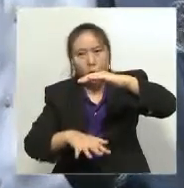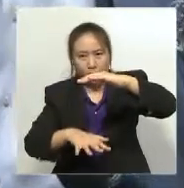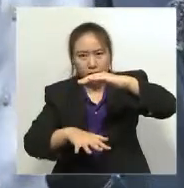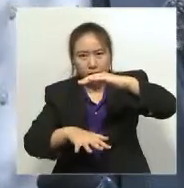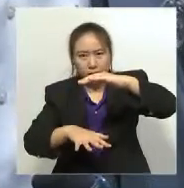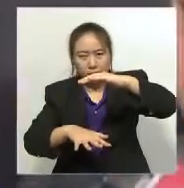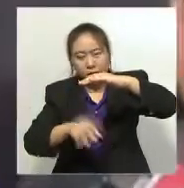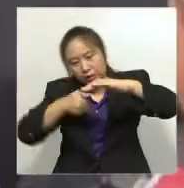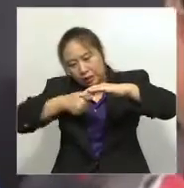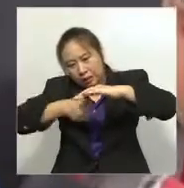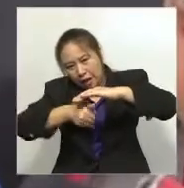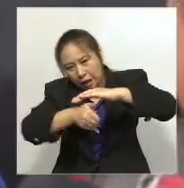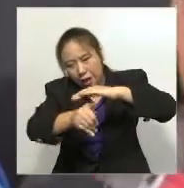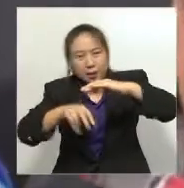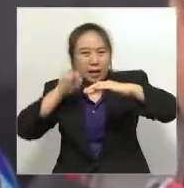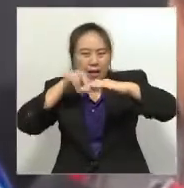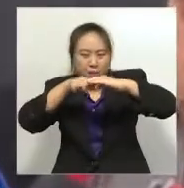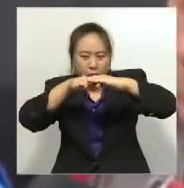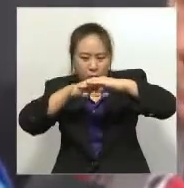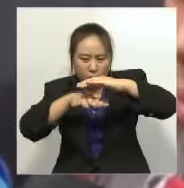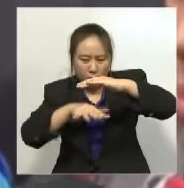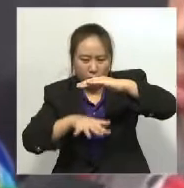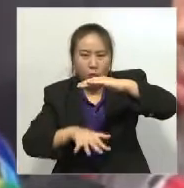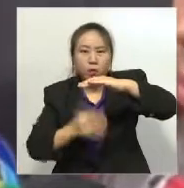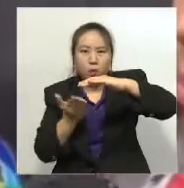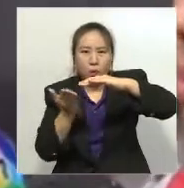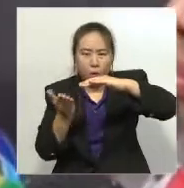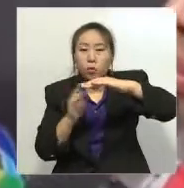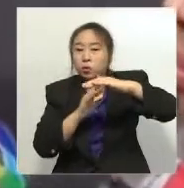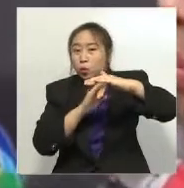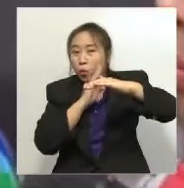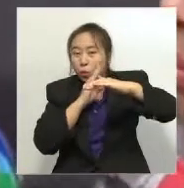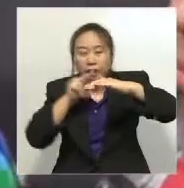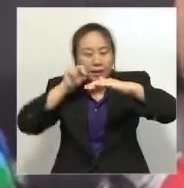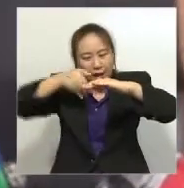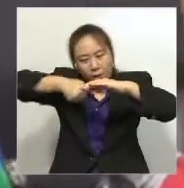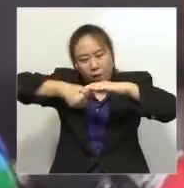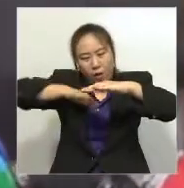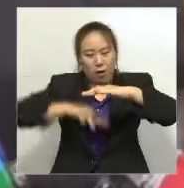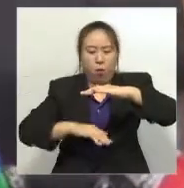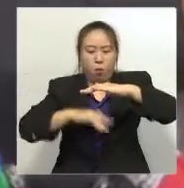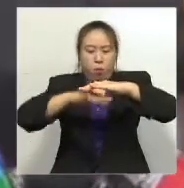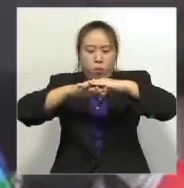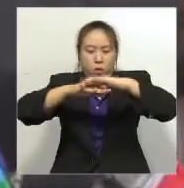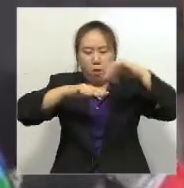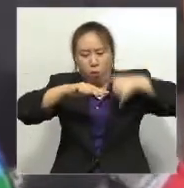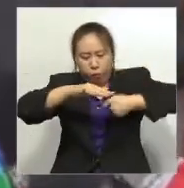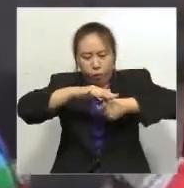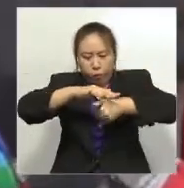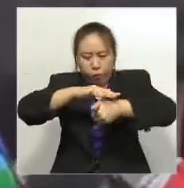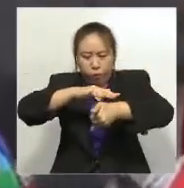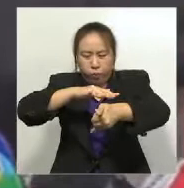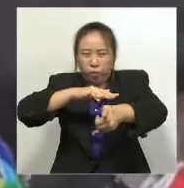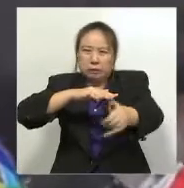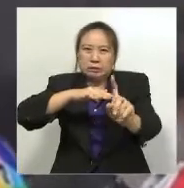ในทางที่ไปแล้วกันนะให้มากที่สุดเขาให้ขอมีถ้าให้เขาดำไปตลอดเวลาเนี่ยมันเป็นไปไม่ได้เลยเพราะเป็นน้ำโคลน